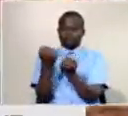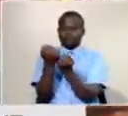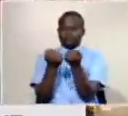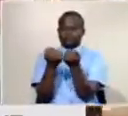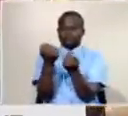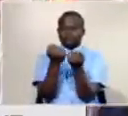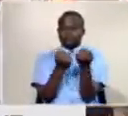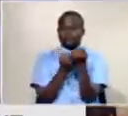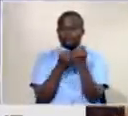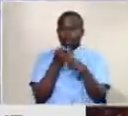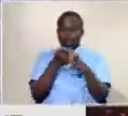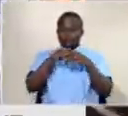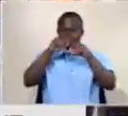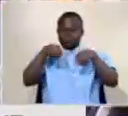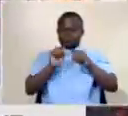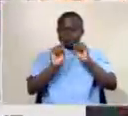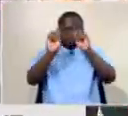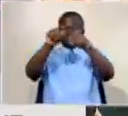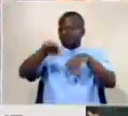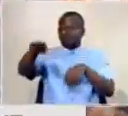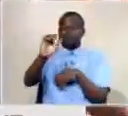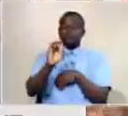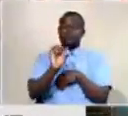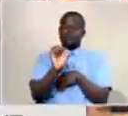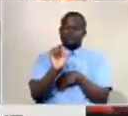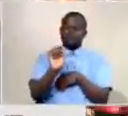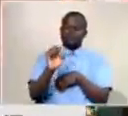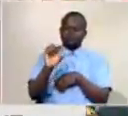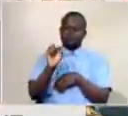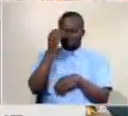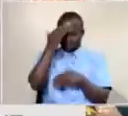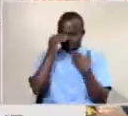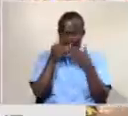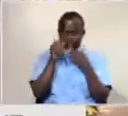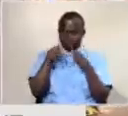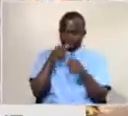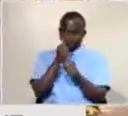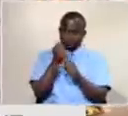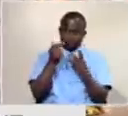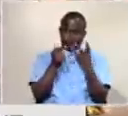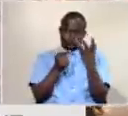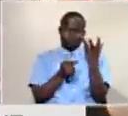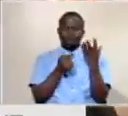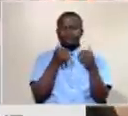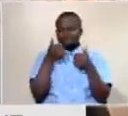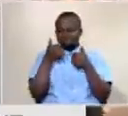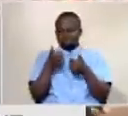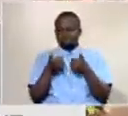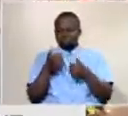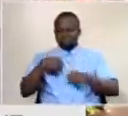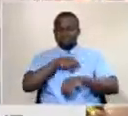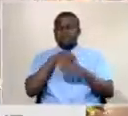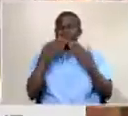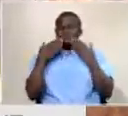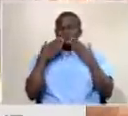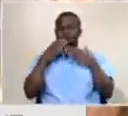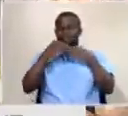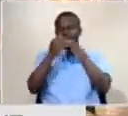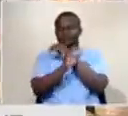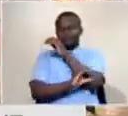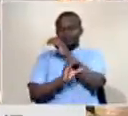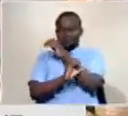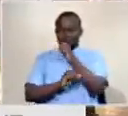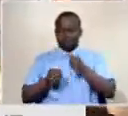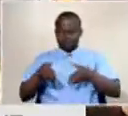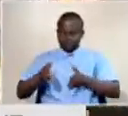buhahirane Woko bina hanga bajya zagite ngaha kugirira ya no mahano dusha kuko murabona ko babagukora ibintu byabaye byiza turashimira umukuru w'igihugu wabaje kuduha